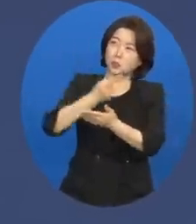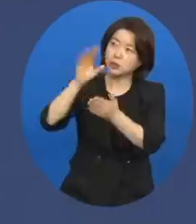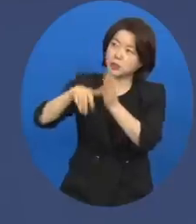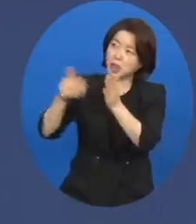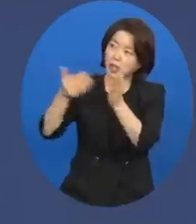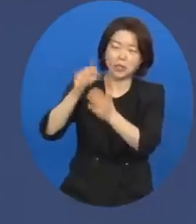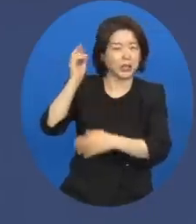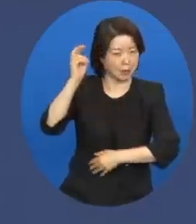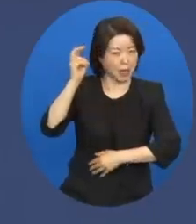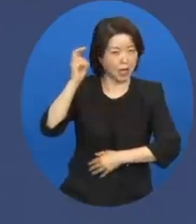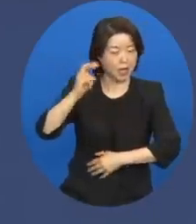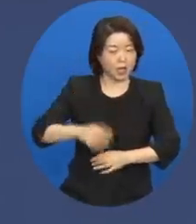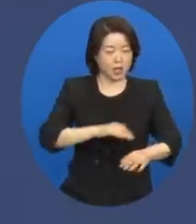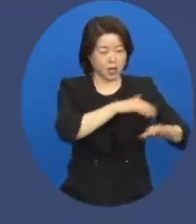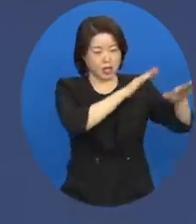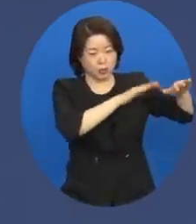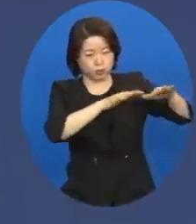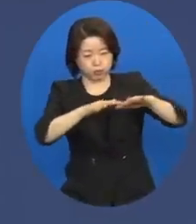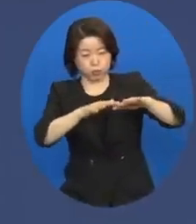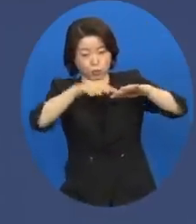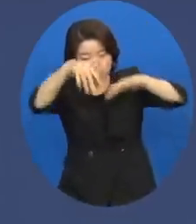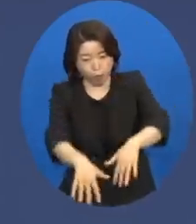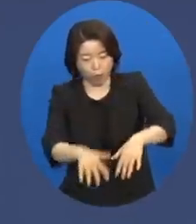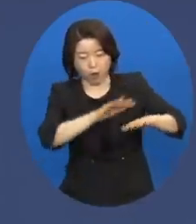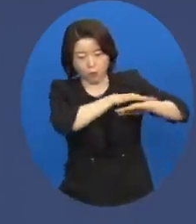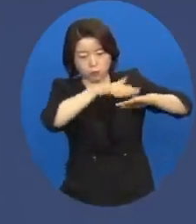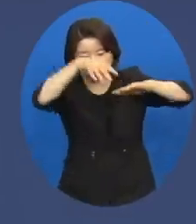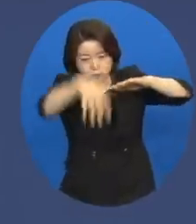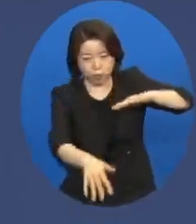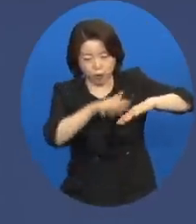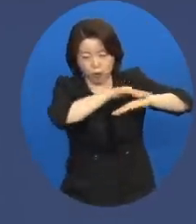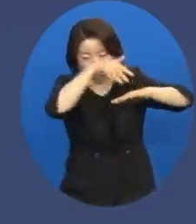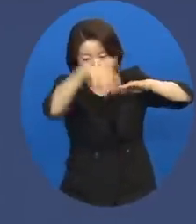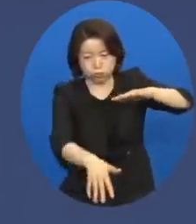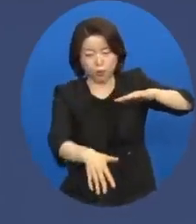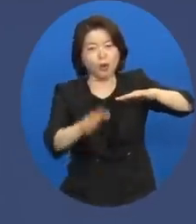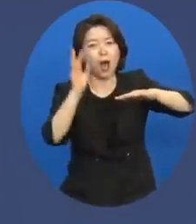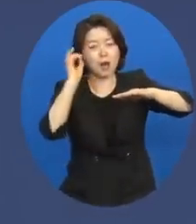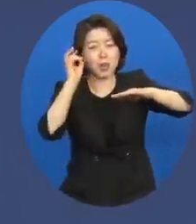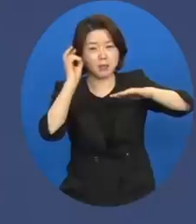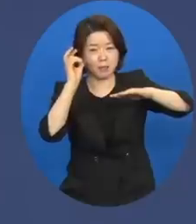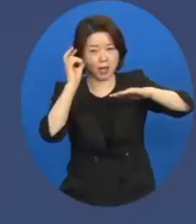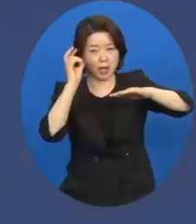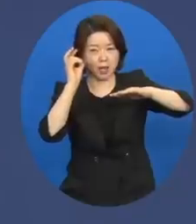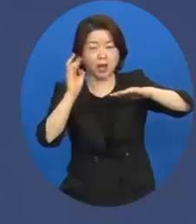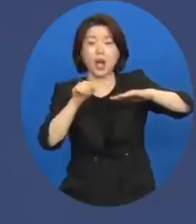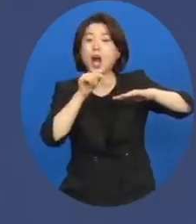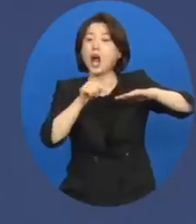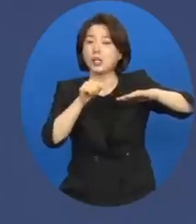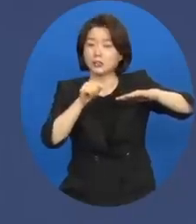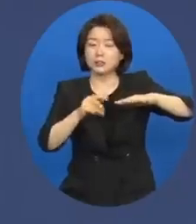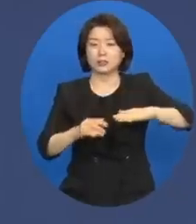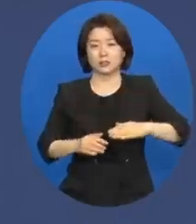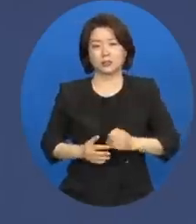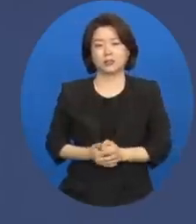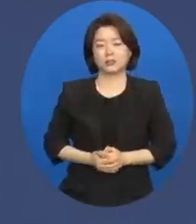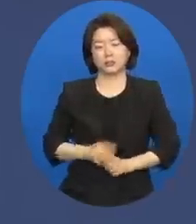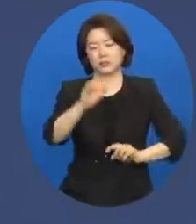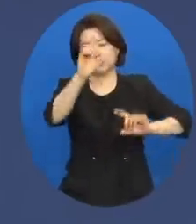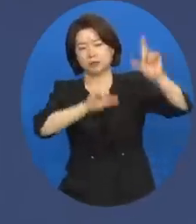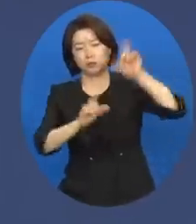한 계속 물들이 막 대책 없이 쫓아와서 거꾸로 막 처박히니까 그